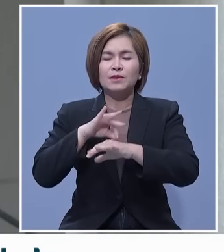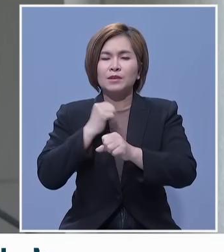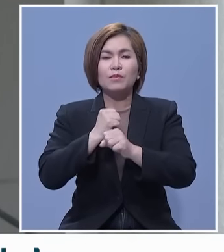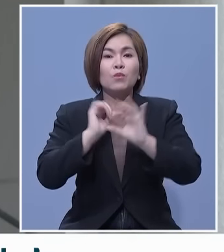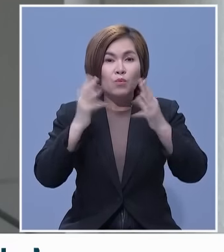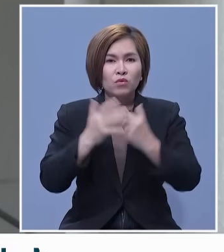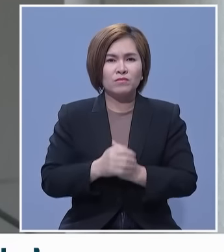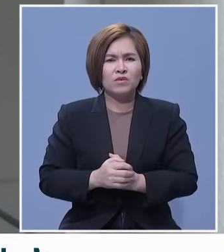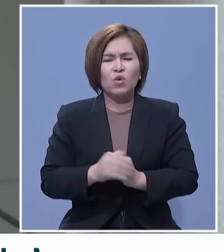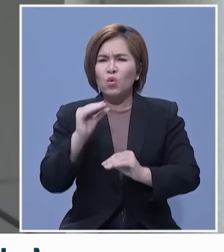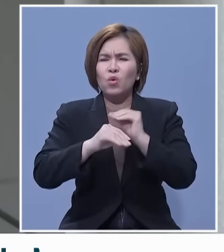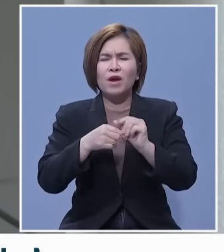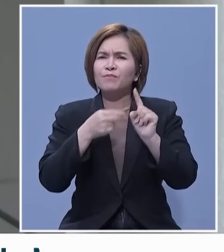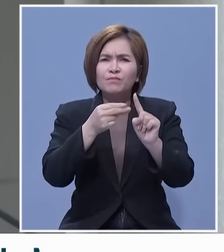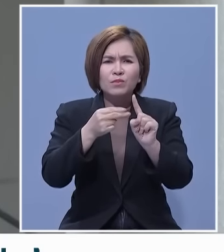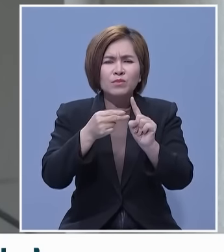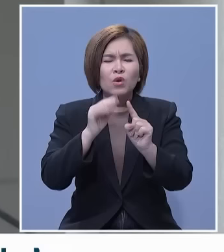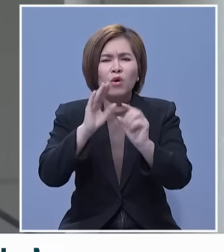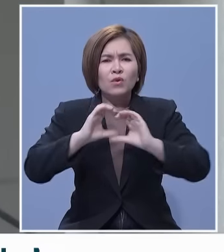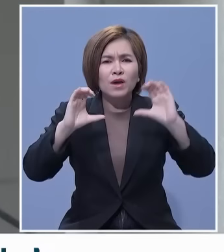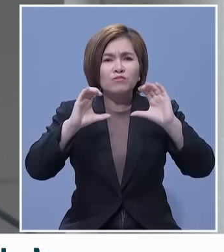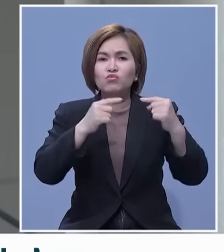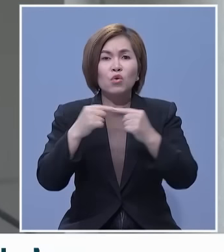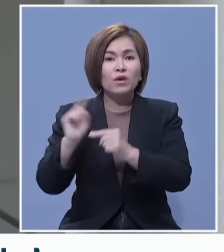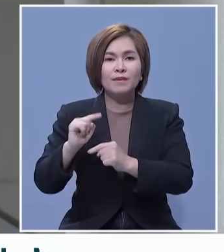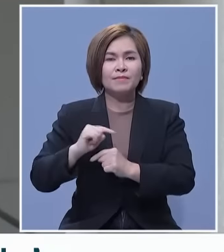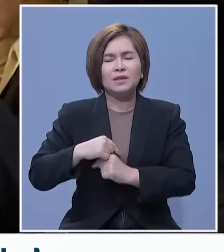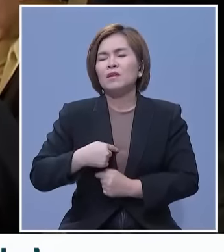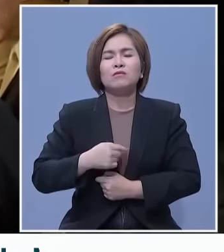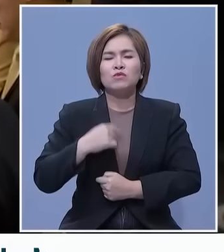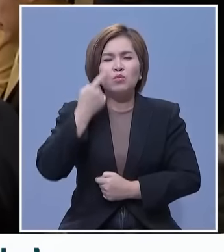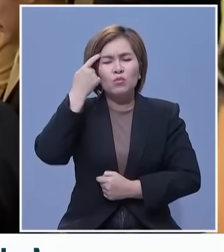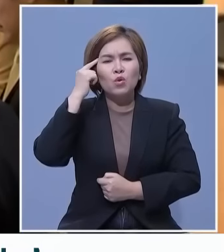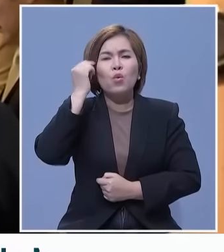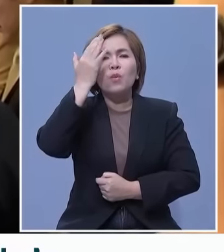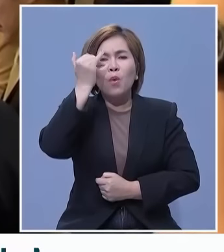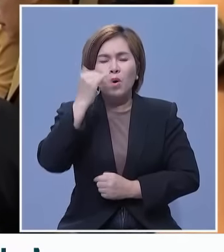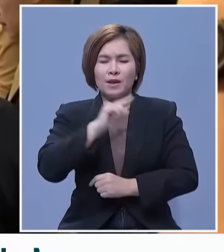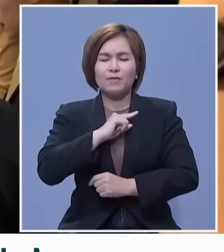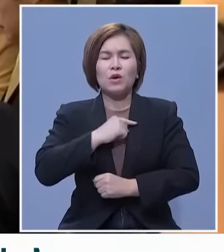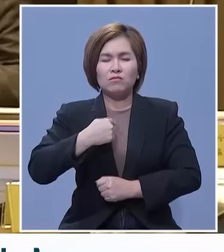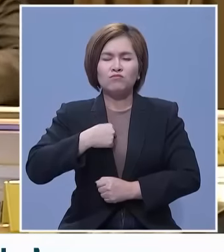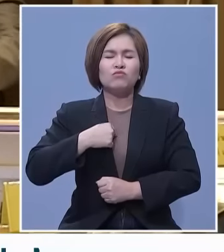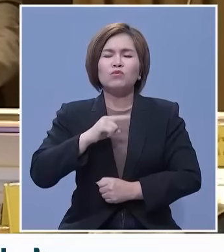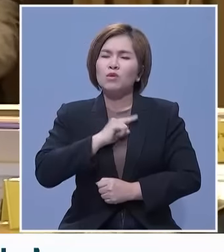าถึงขนาดนี้แล้วมันจะอาจจะผิดได ้ผมไม่ทราบครับผมเรียนตรงว่าผมไม่มีอำนาจแล้วนะครับแล้วก็เป็นหน้